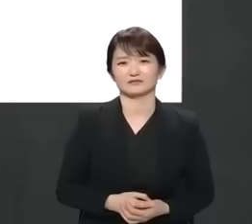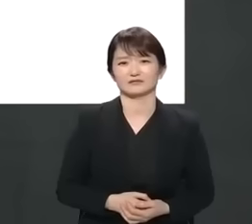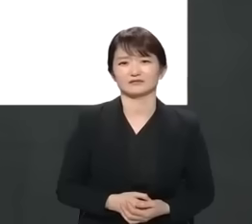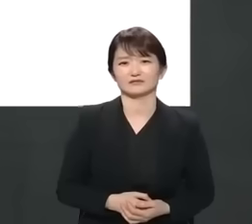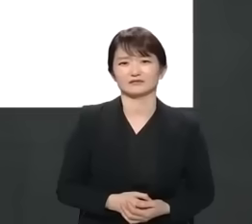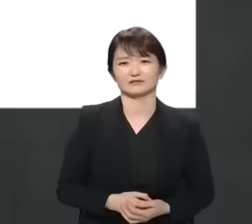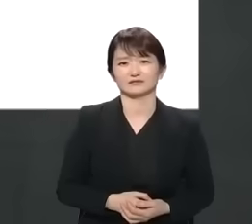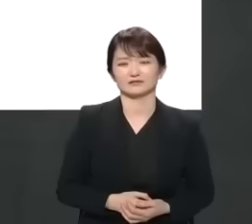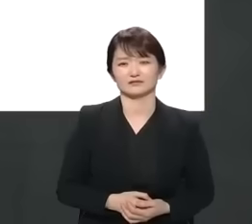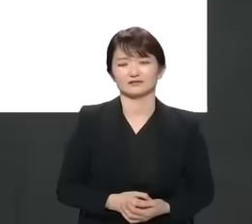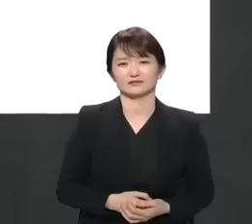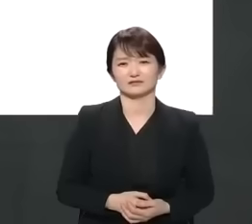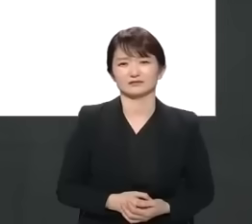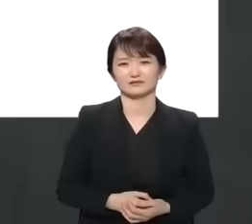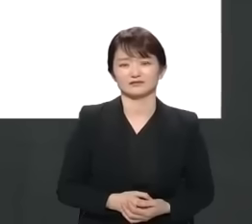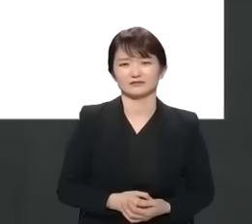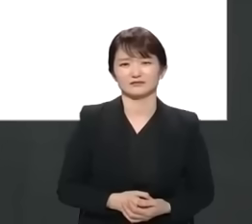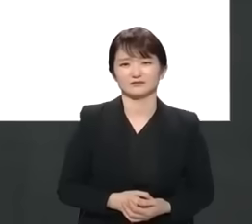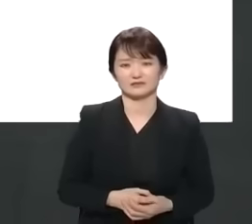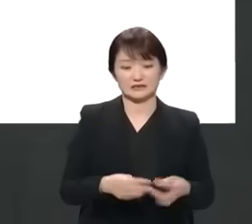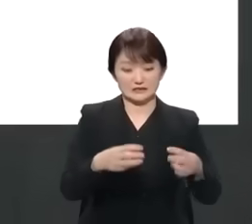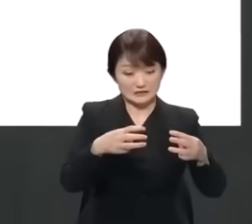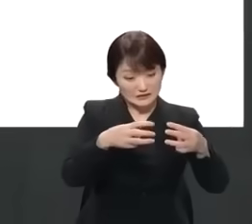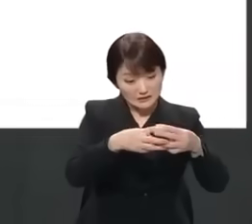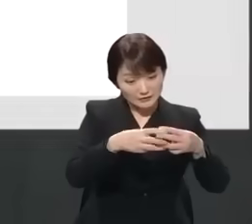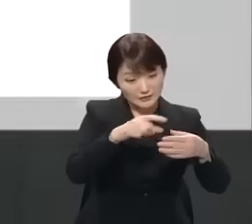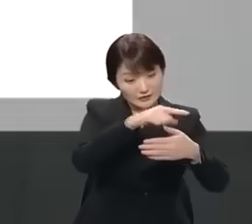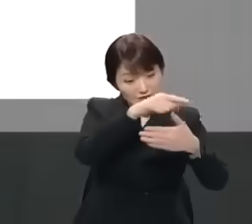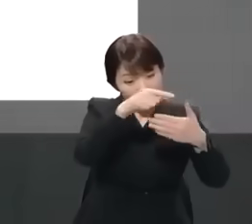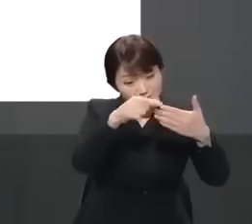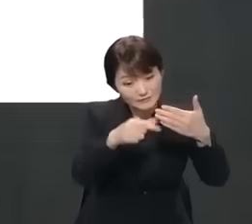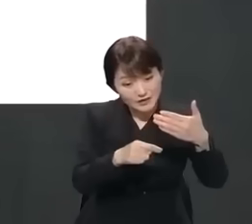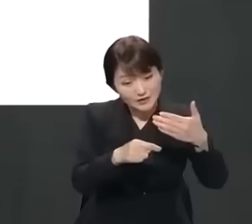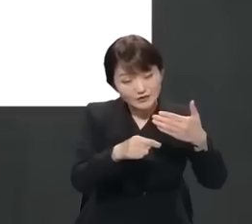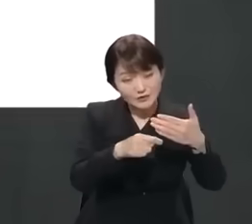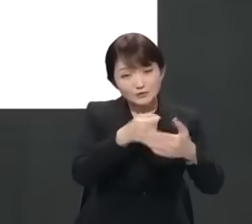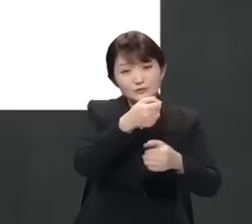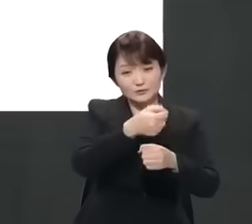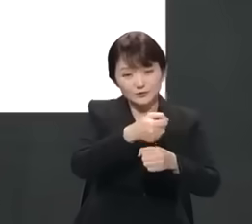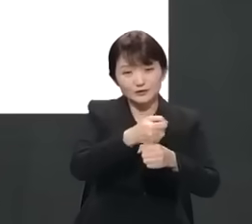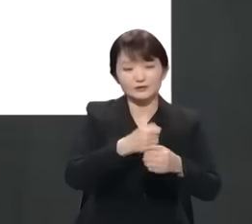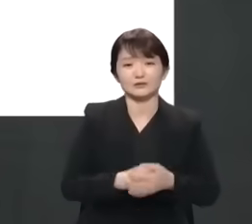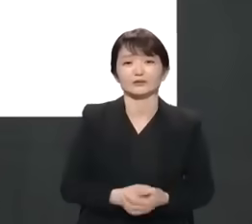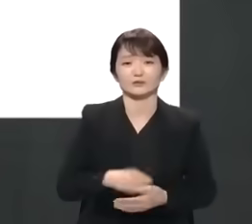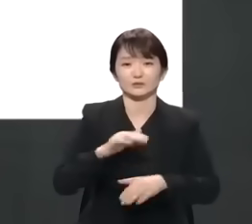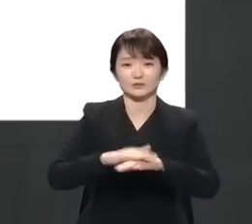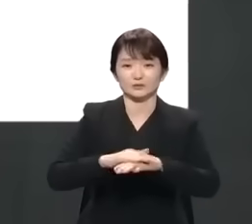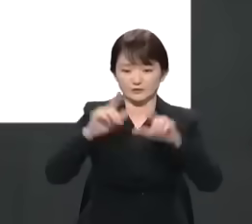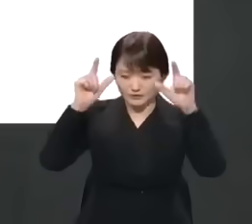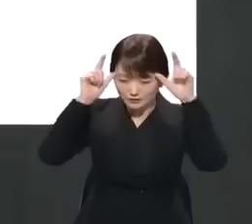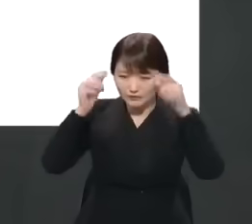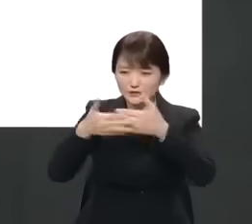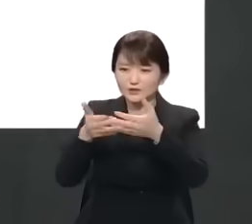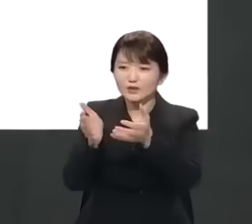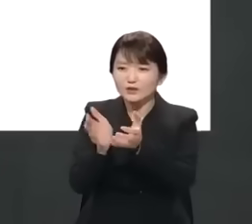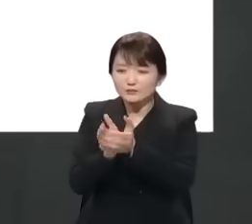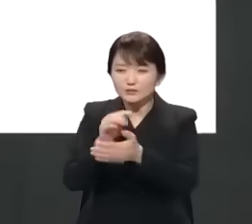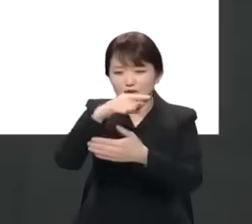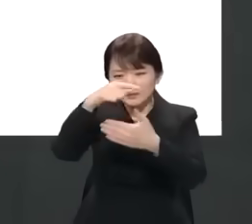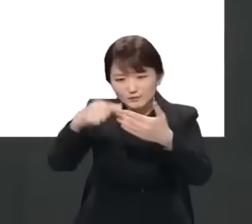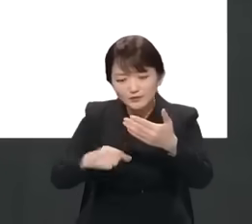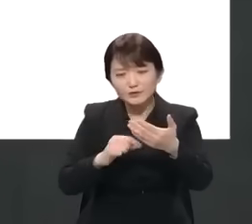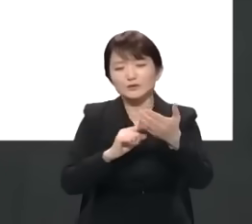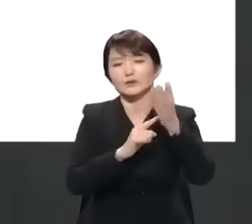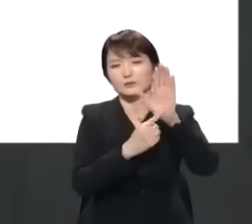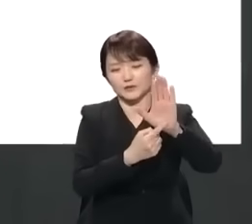삼겹살인데 오죽하면 3겹살 매뉴얼까지 나온 상황입니다 농식품부에서 낸 건데요 대략 60장 물량 정도 된다고 하는데